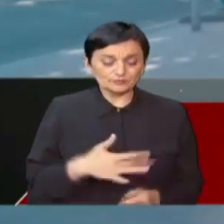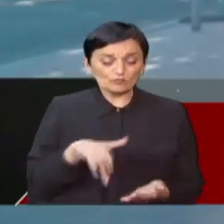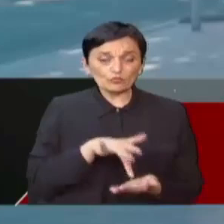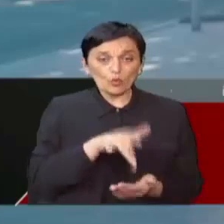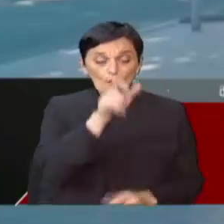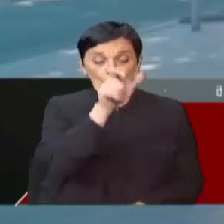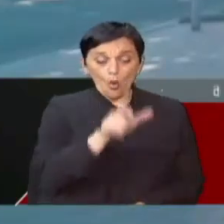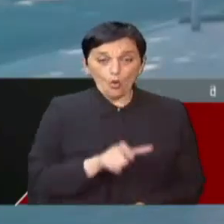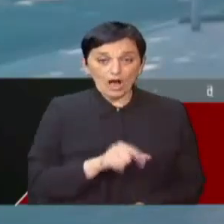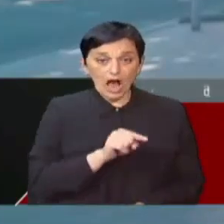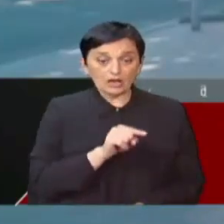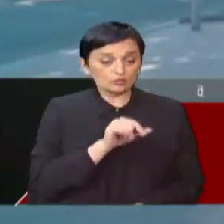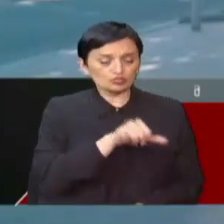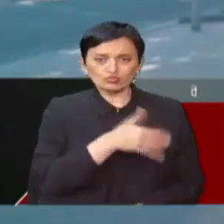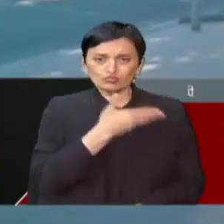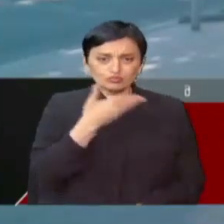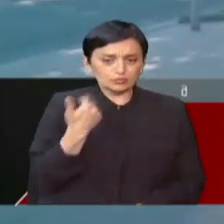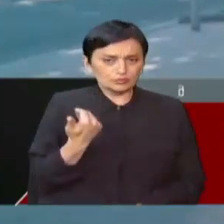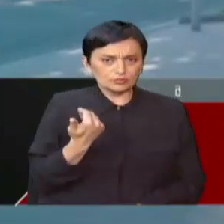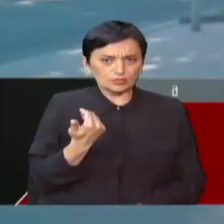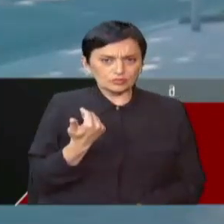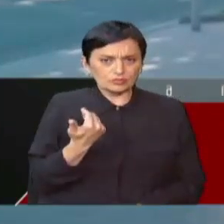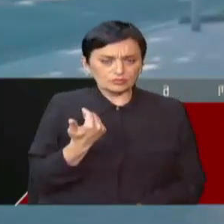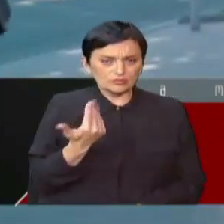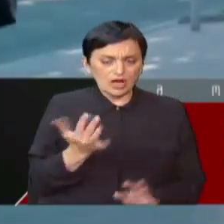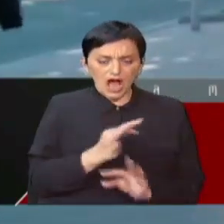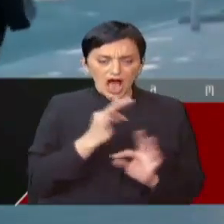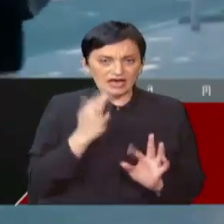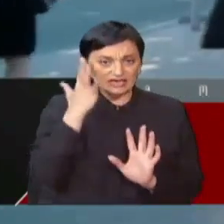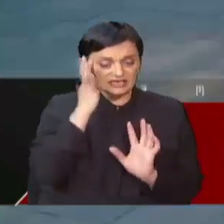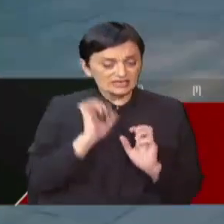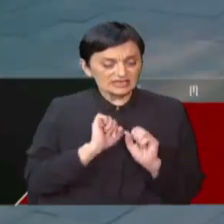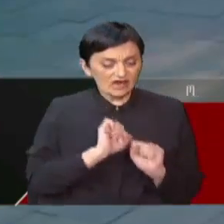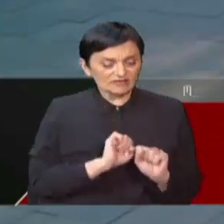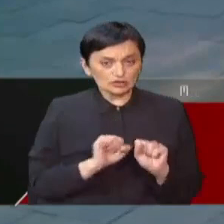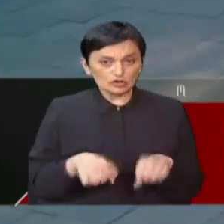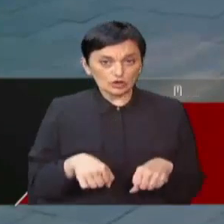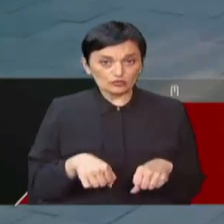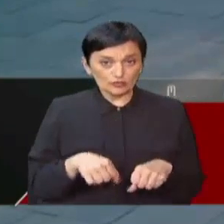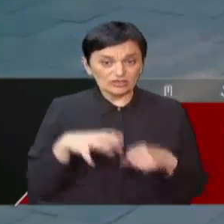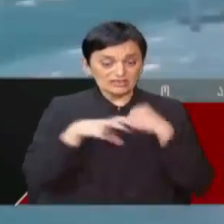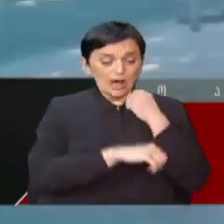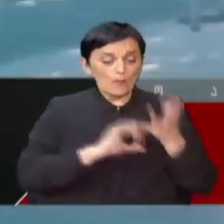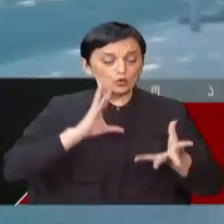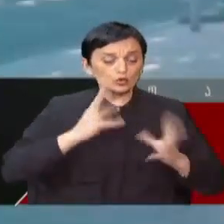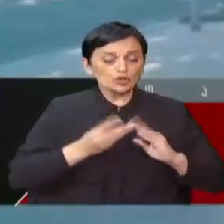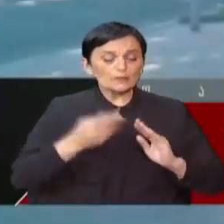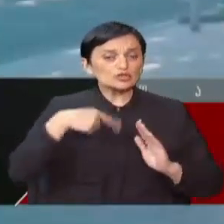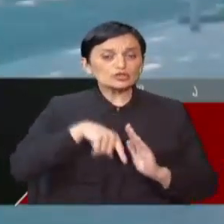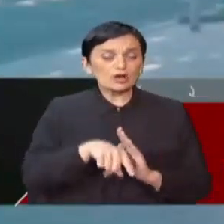მოქალაქე, რომელსაც არ გააჩნია არანაირი თავდაცვის საშუალება, საბოლოო ჯამში გამოდის, რომ